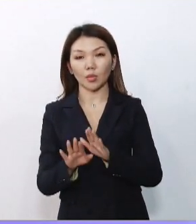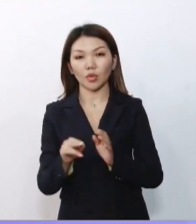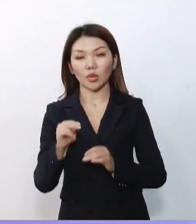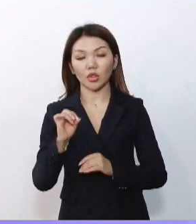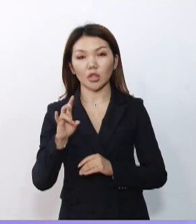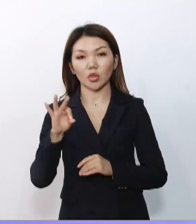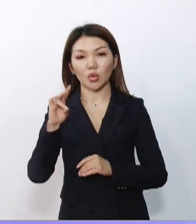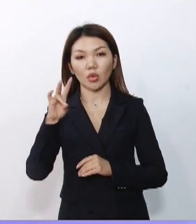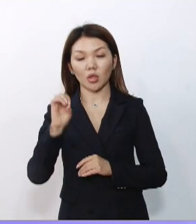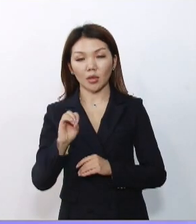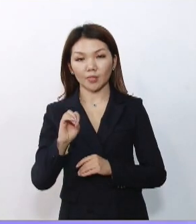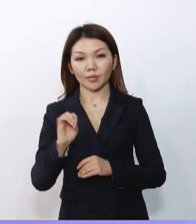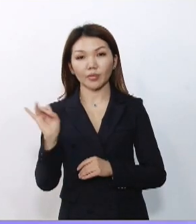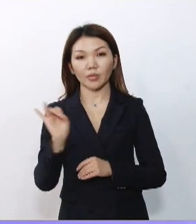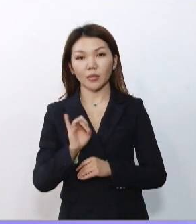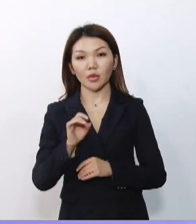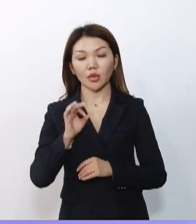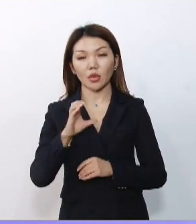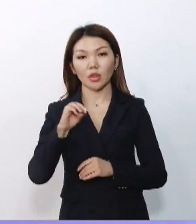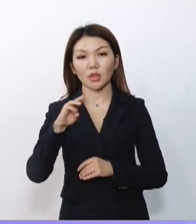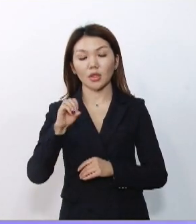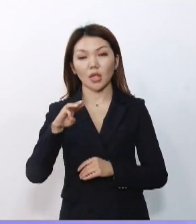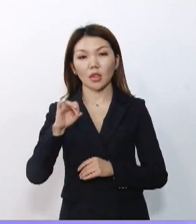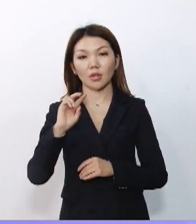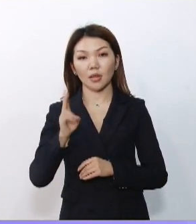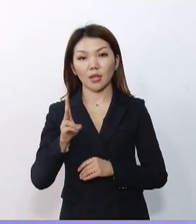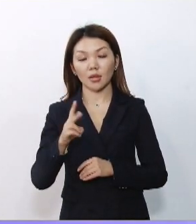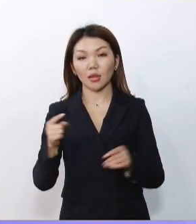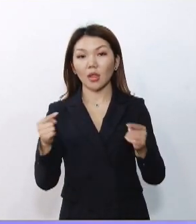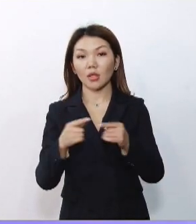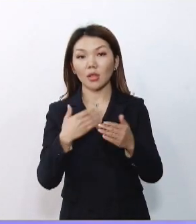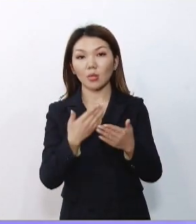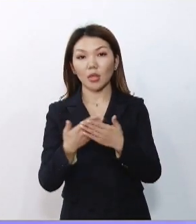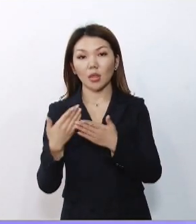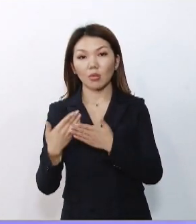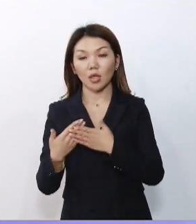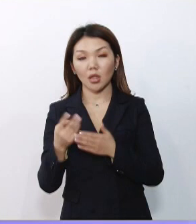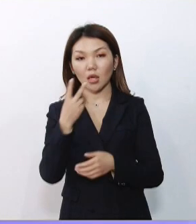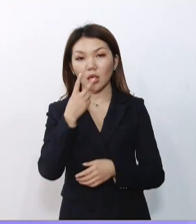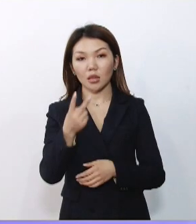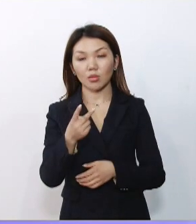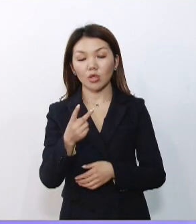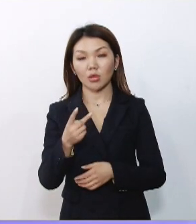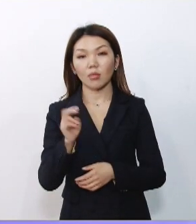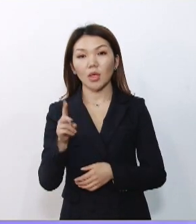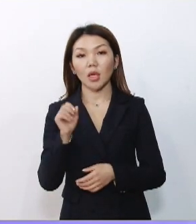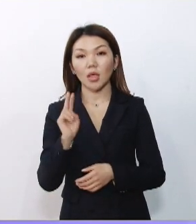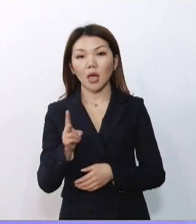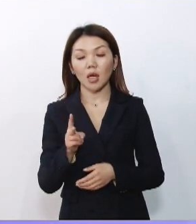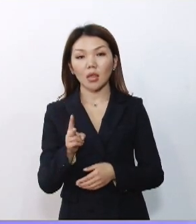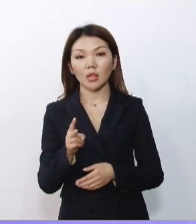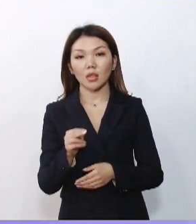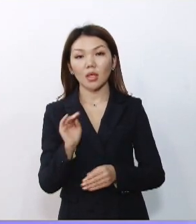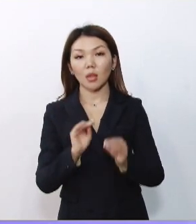остаток. На конкретных примерах рассмотрим, как образуется остаток